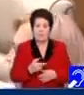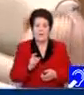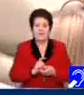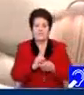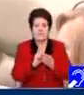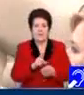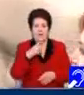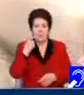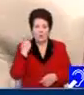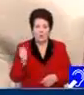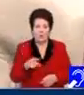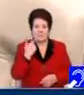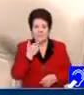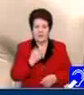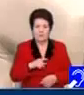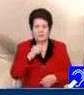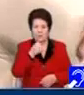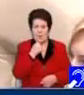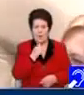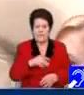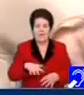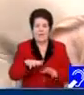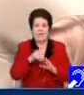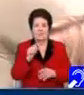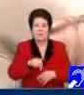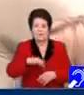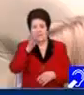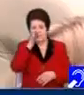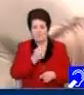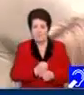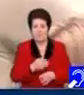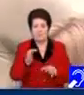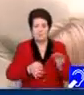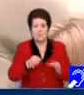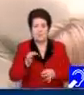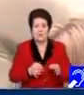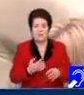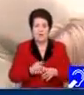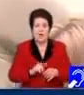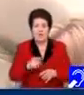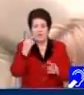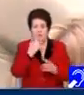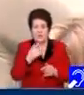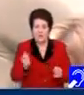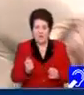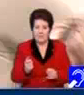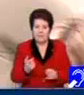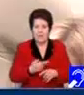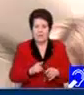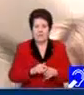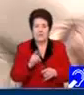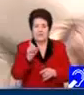politic făcut într-un an electoral pentru Chișinău. Anterior, judecătoria din Basmală a declarat că Vlad Plahotniuc